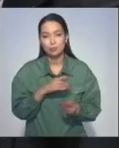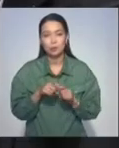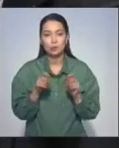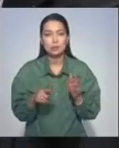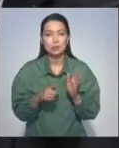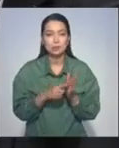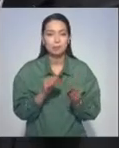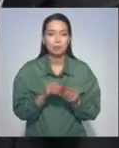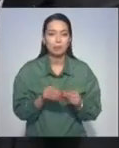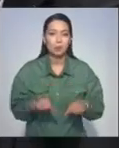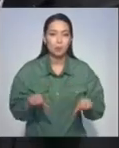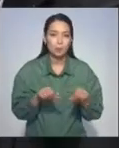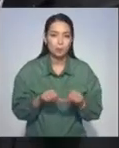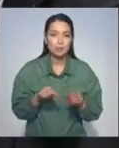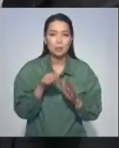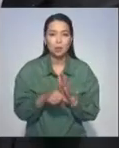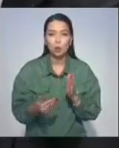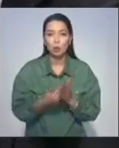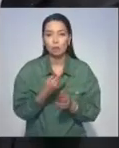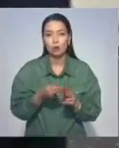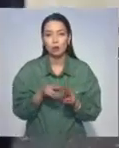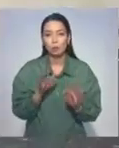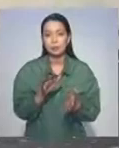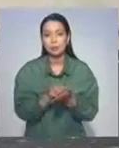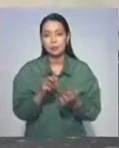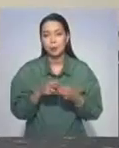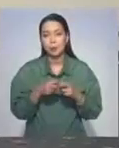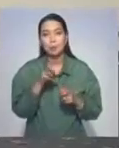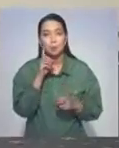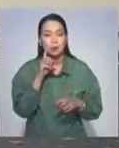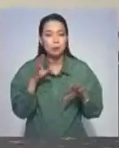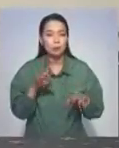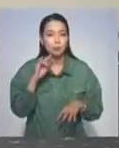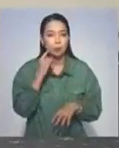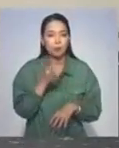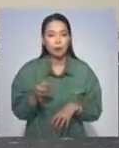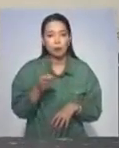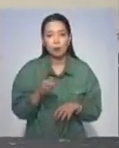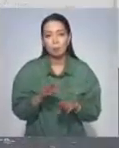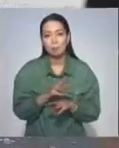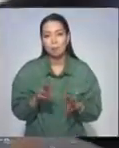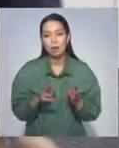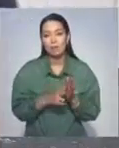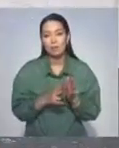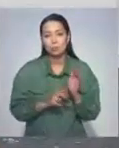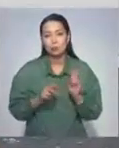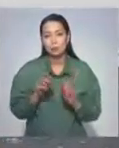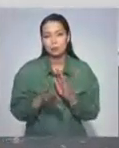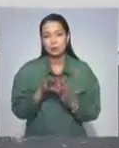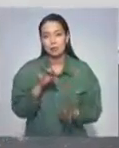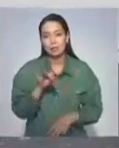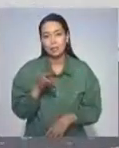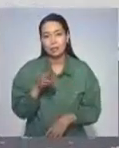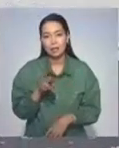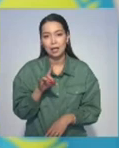комиссий. Среди них и новая, которая будет заниматься проблемами молодежи. Председателем Павлодарского областного маслихата 8-го созыва избран Илья